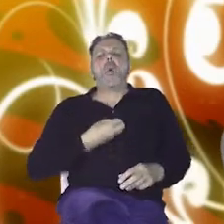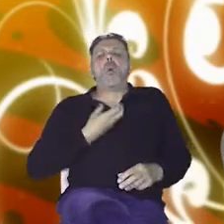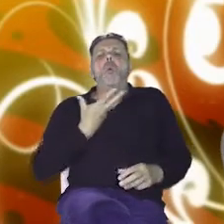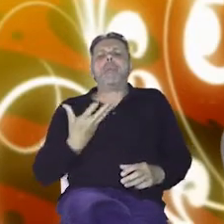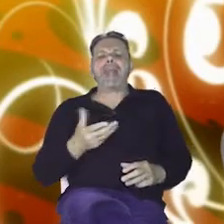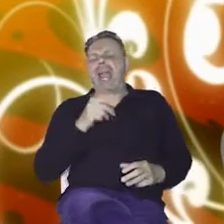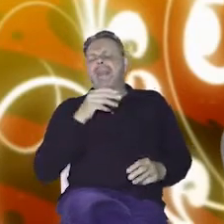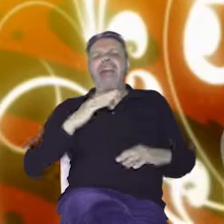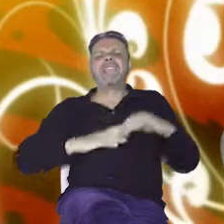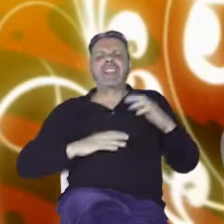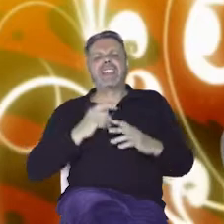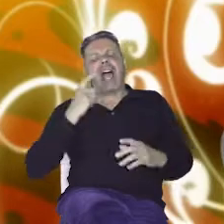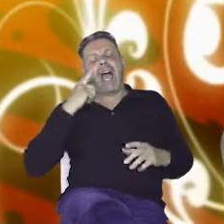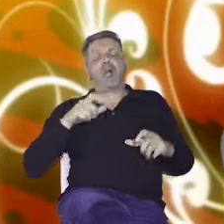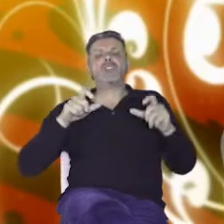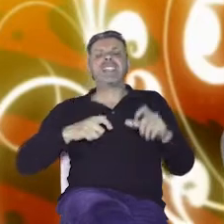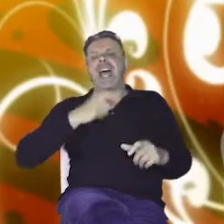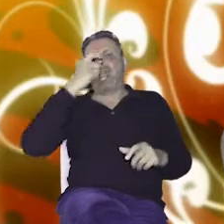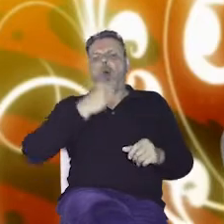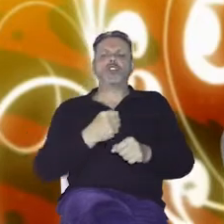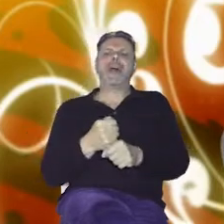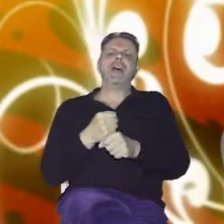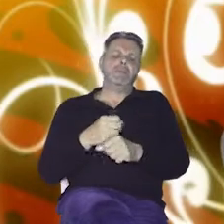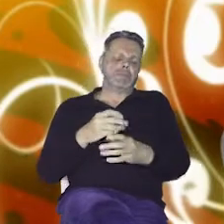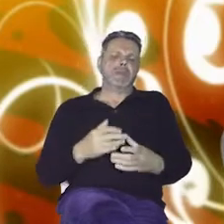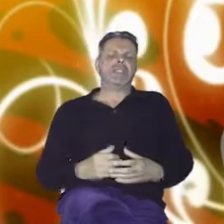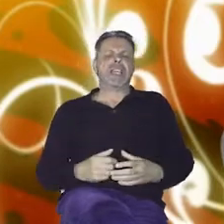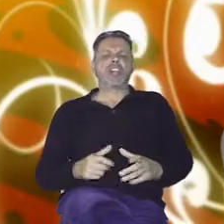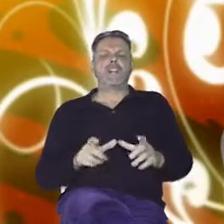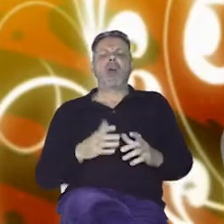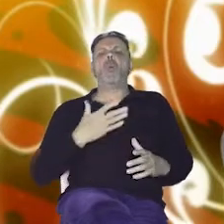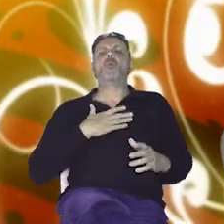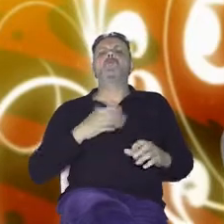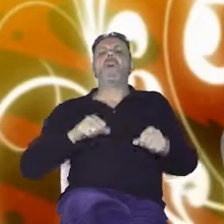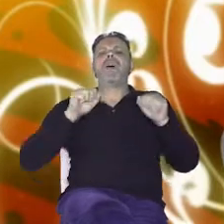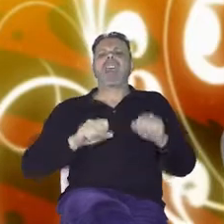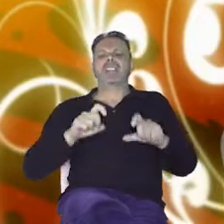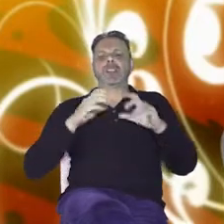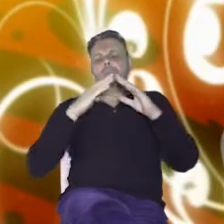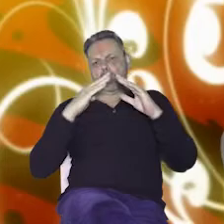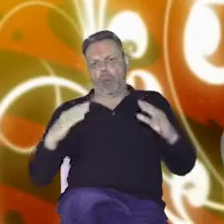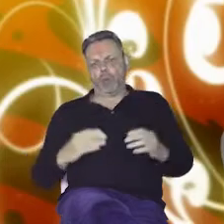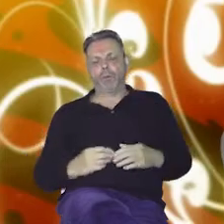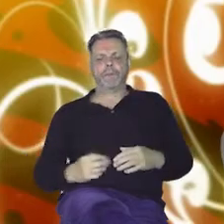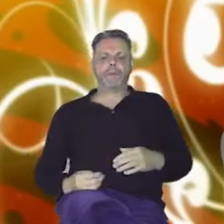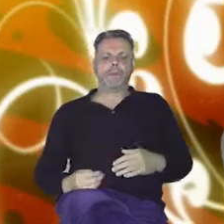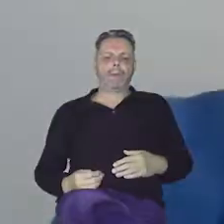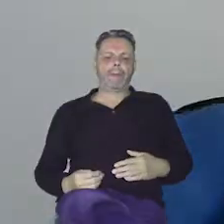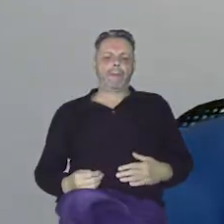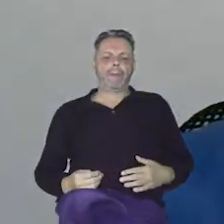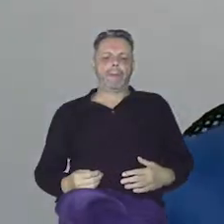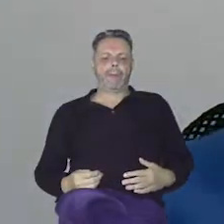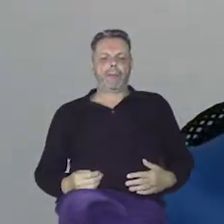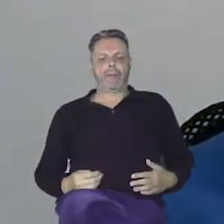se starija osoba zadržava u svom dobu vlastitome. Nisam ja to rekla samo za